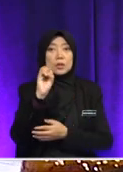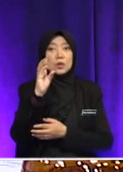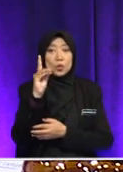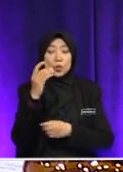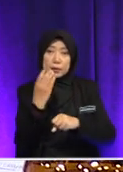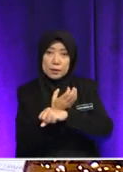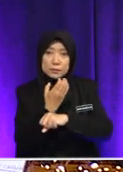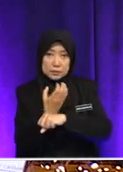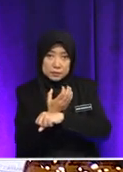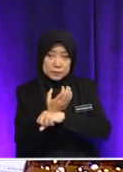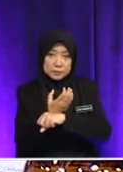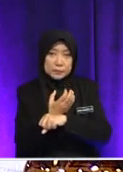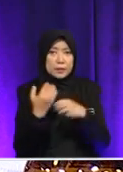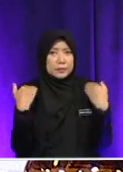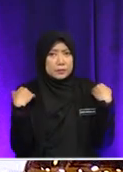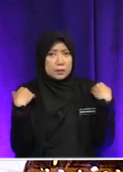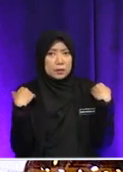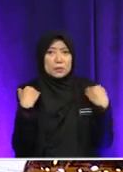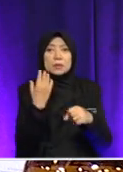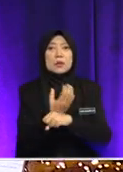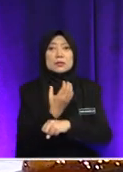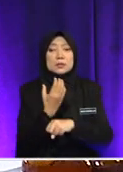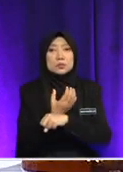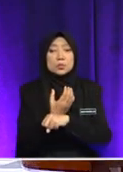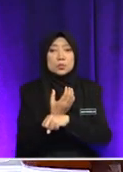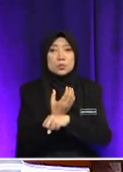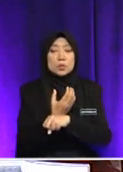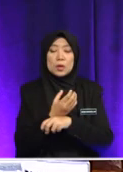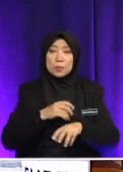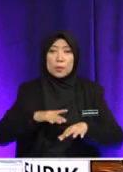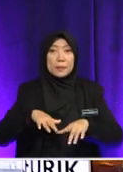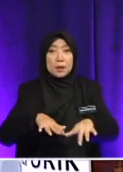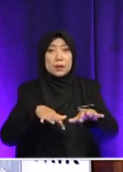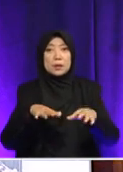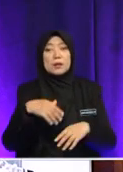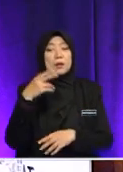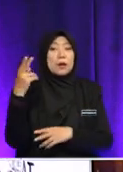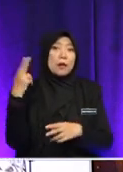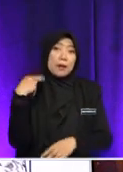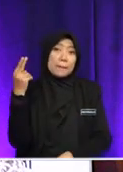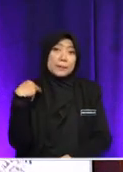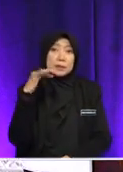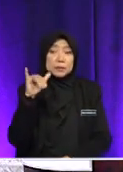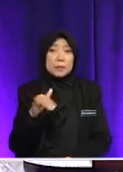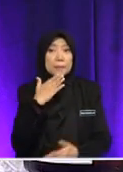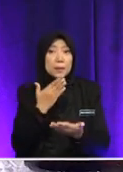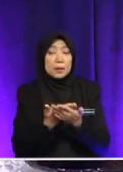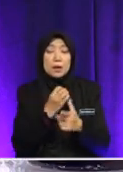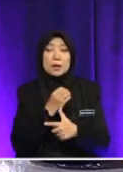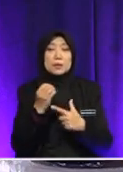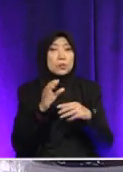so kita enak tengok Adakah kacau merupakan pengalih Habe yang baik ataupun tidak Oke so